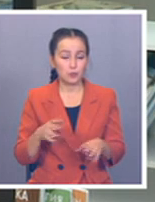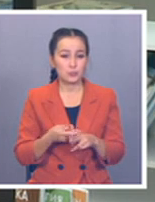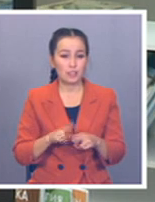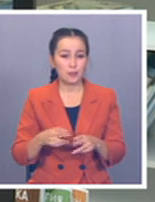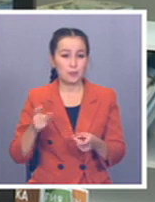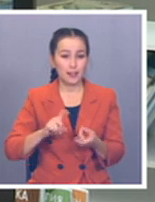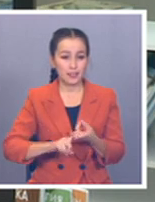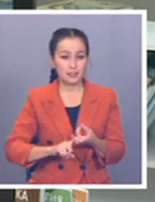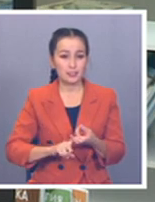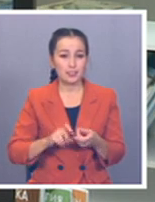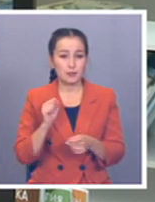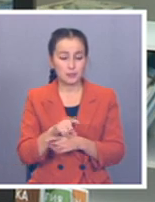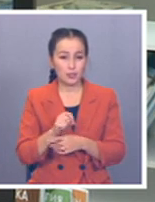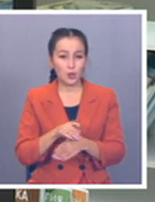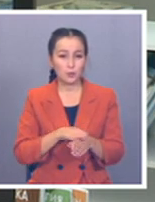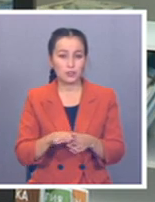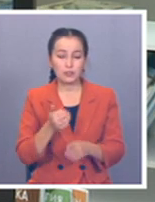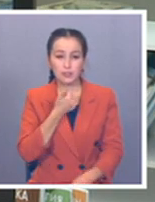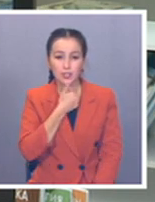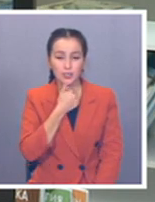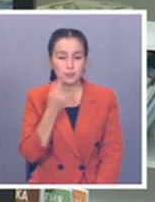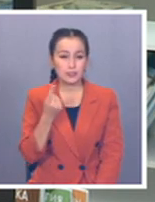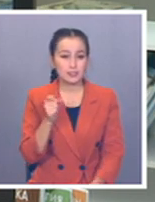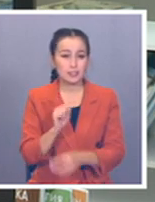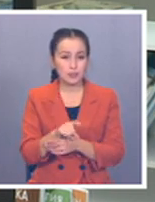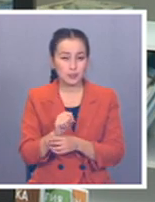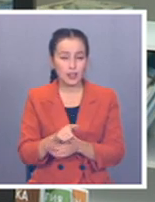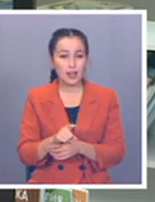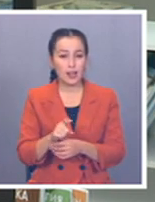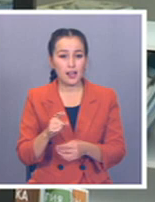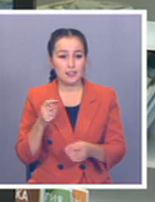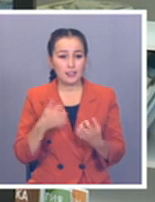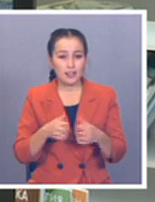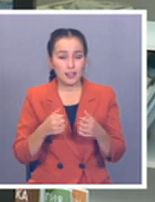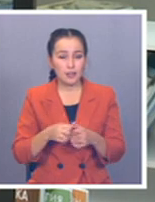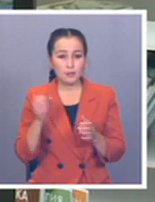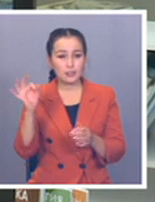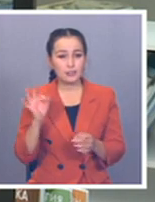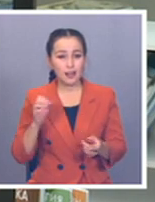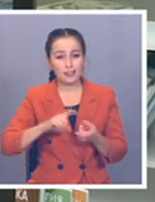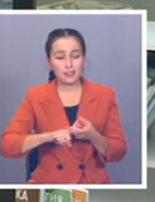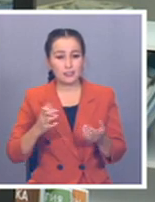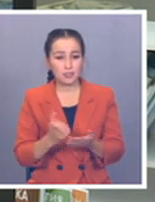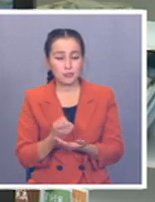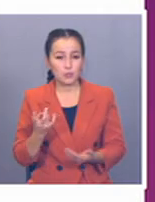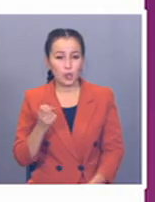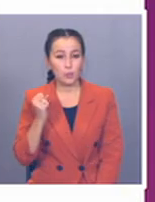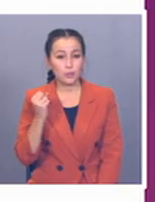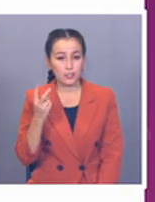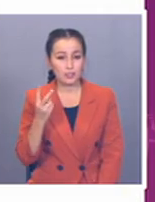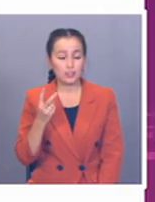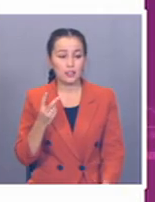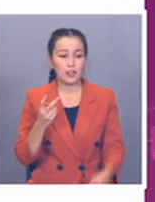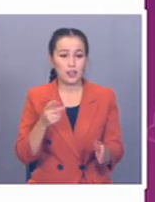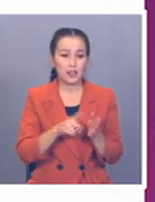тапсырмалар орындайық. Бірінші тапсырма, сандардың проценттік қатынасын табайық. Бірінші, 12-нің 48-ге проценті